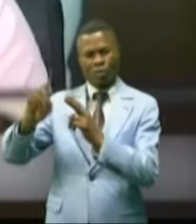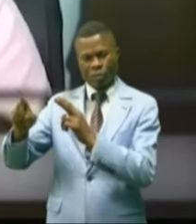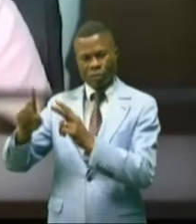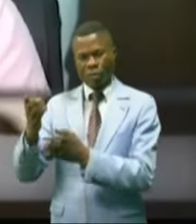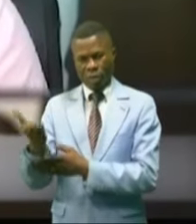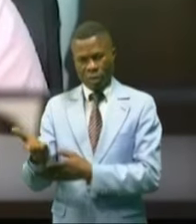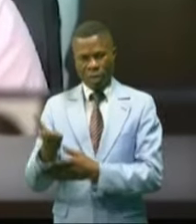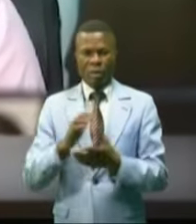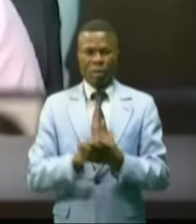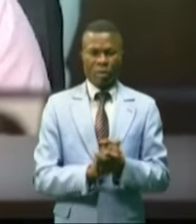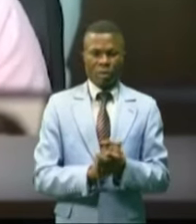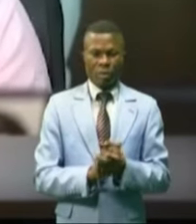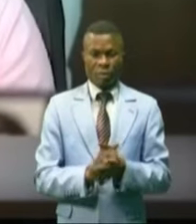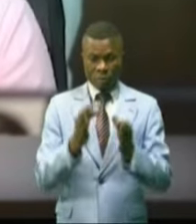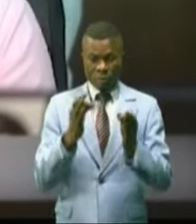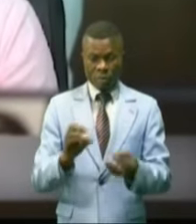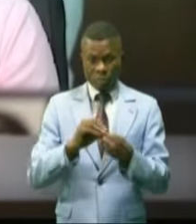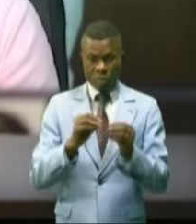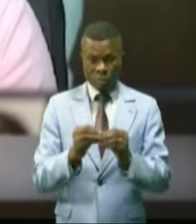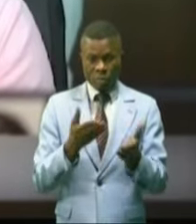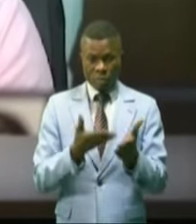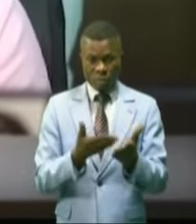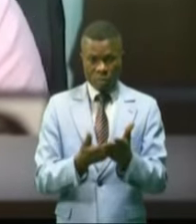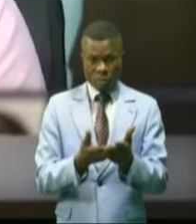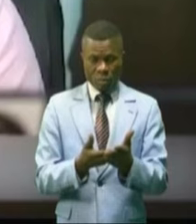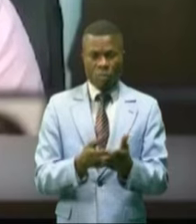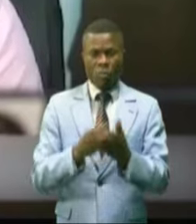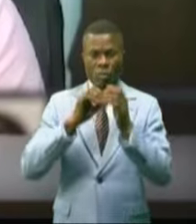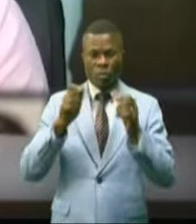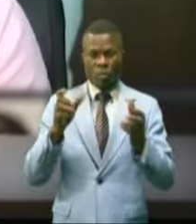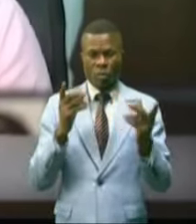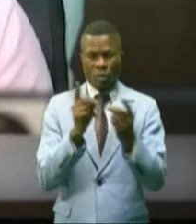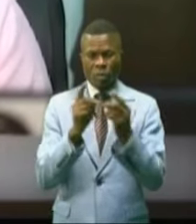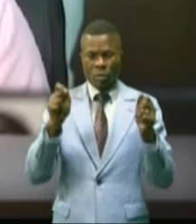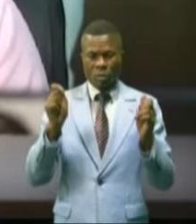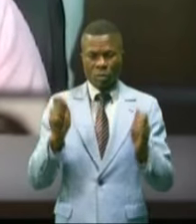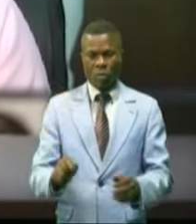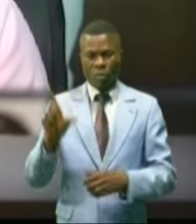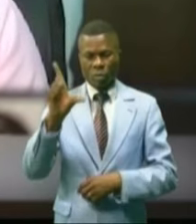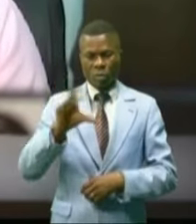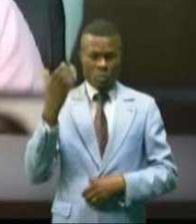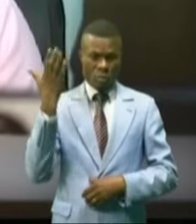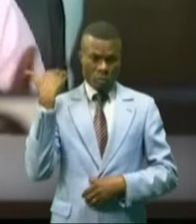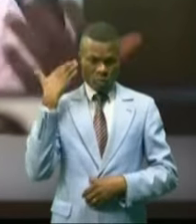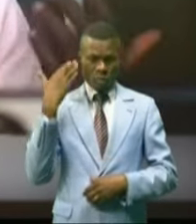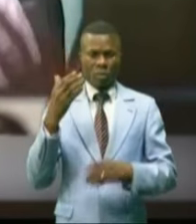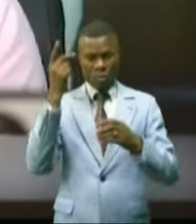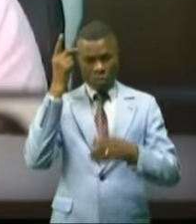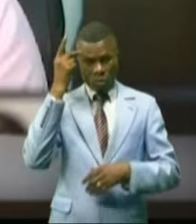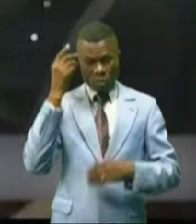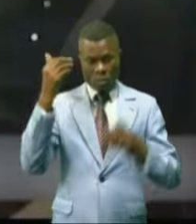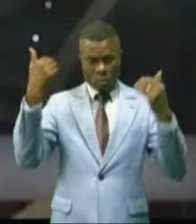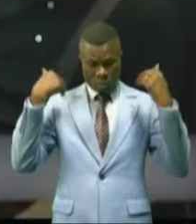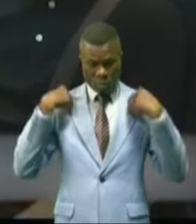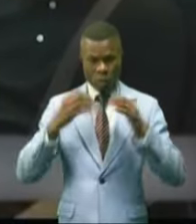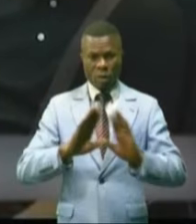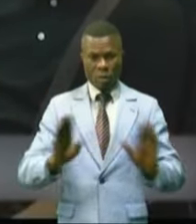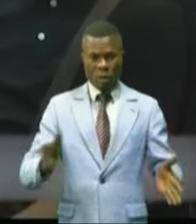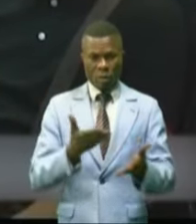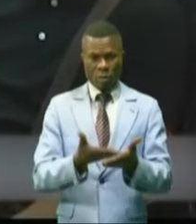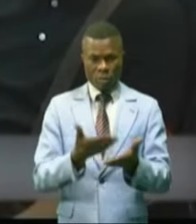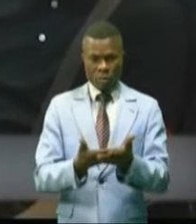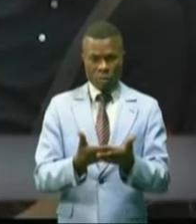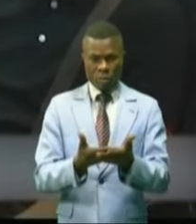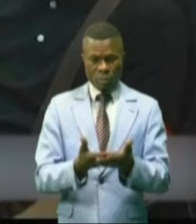enregistrés. Des chiffres à évoquer au cours de la conférence des presse tenue ce lundi à Kinshasa pour alerter les autorités compétentes sur